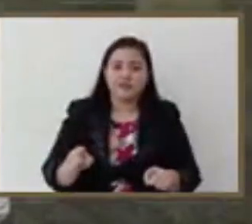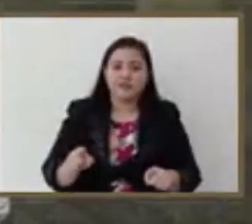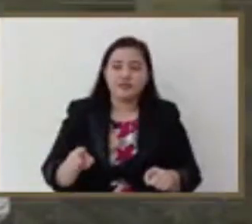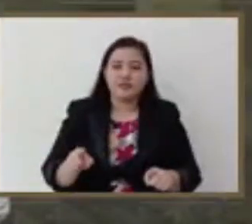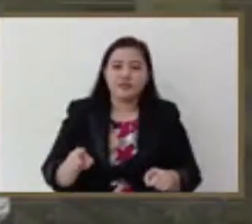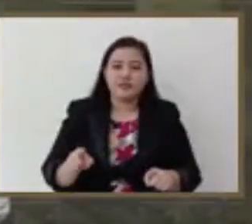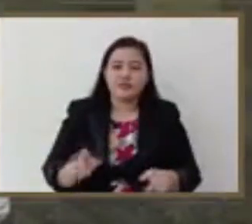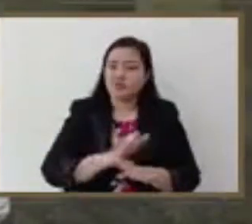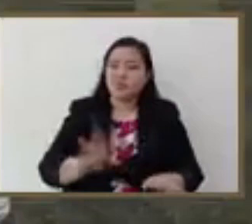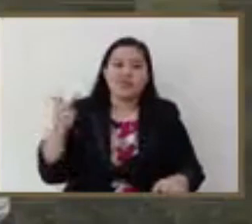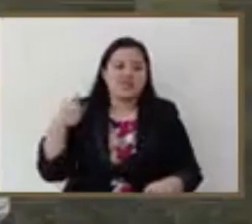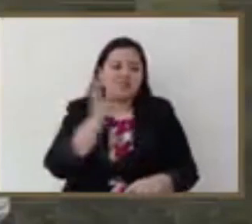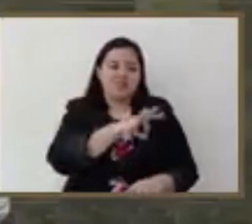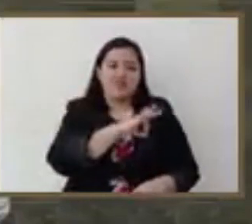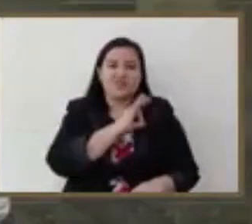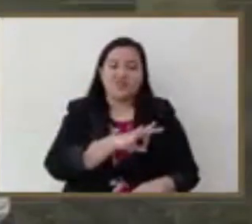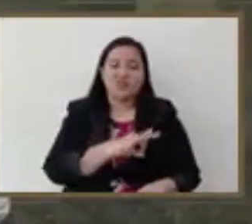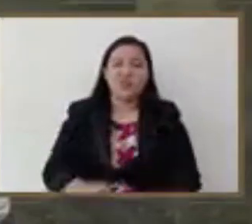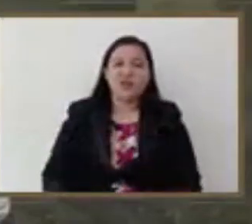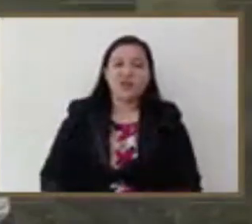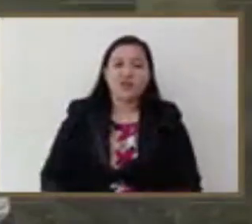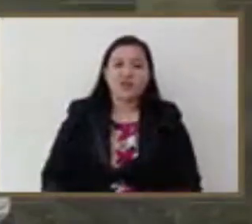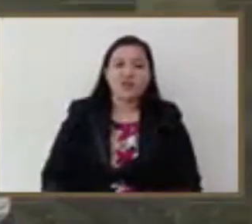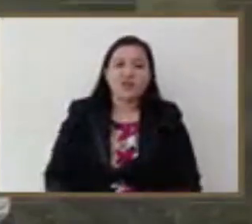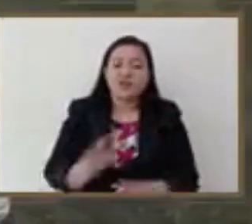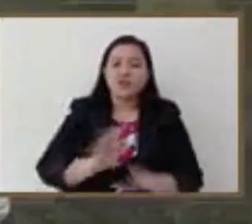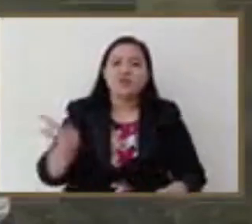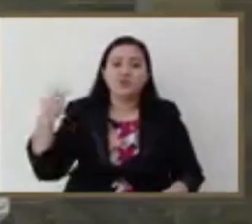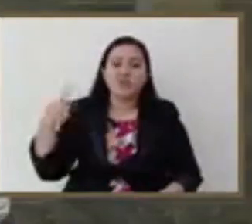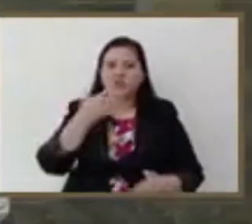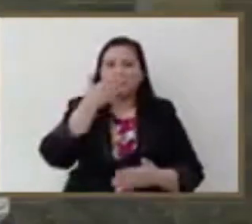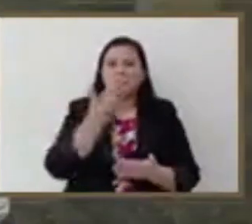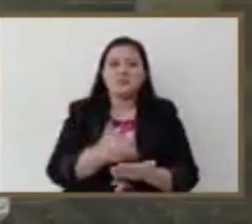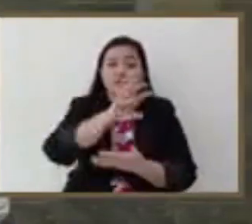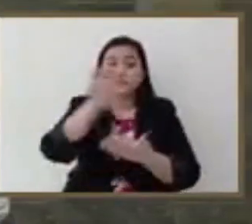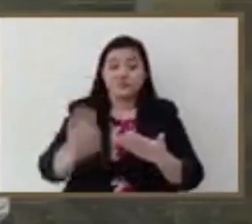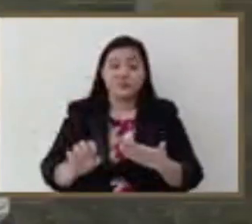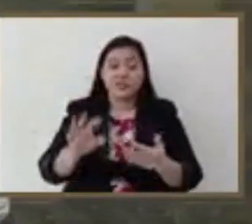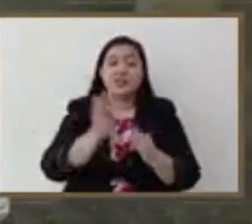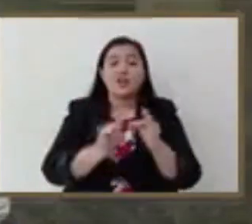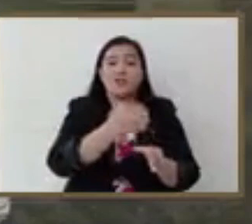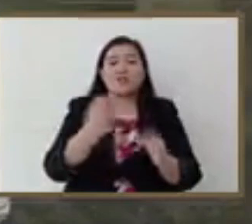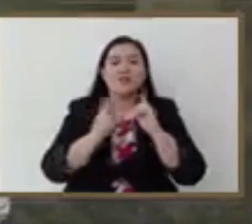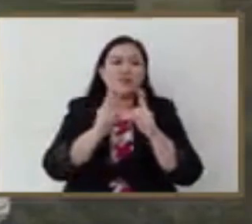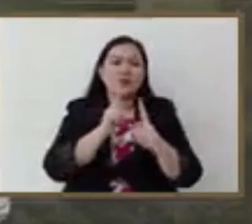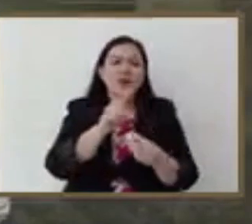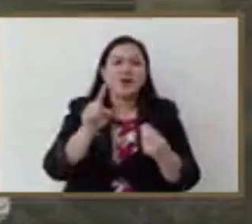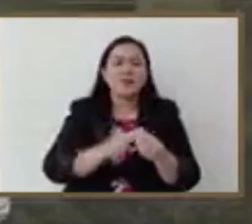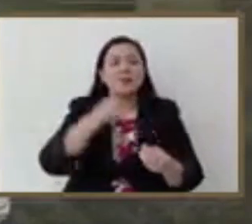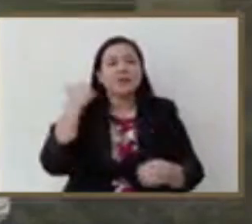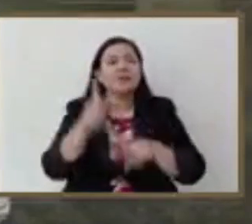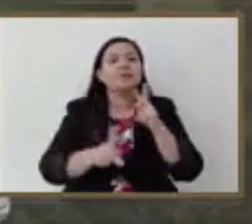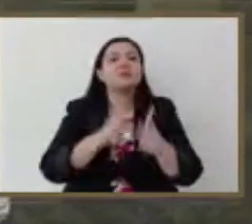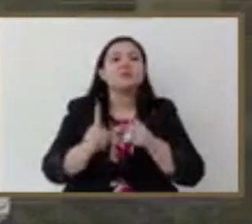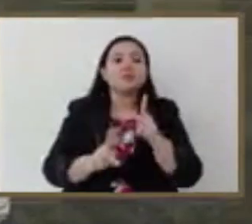maganda pag ang pinag-uusapan ninyo ay ibang tao. Pero pag ang pinag-uusapan ninyo at pinagyayaman ninyo sa bahay ninyo, sa tahanan